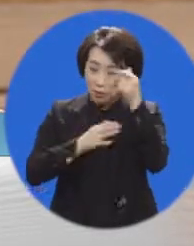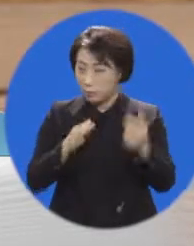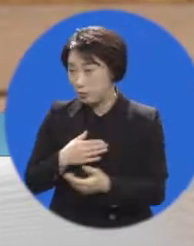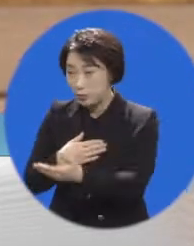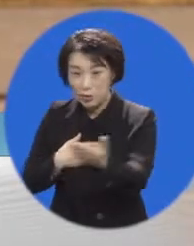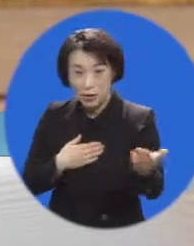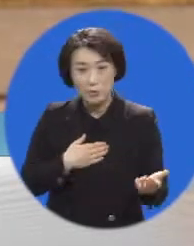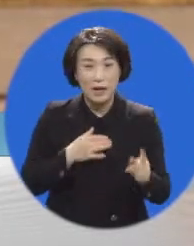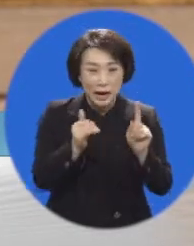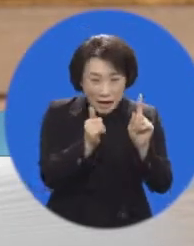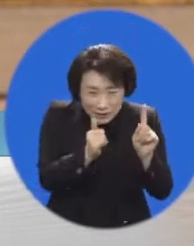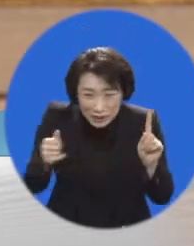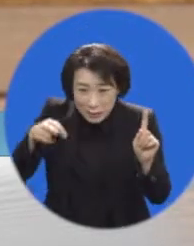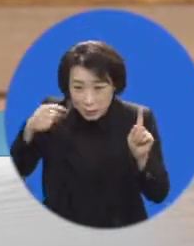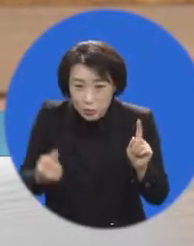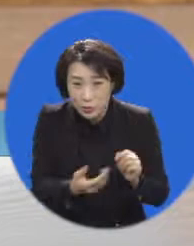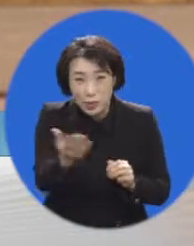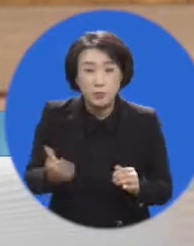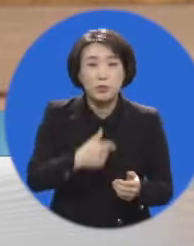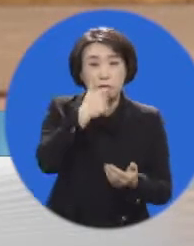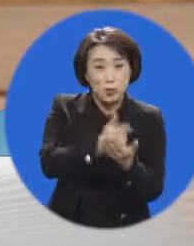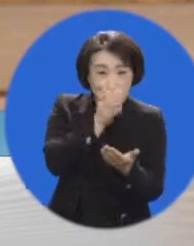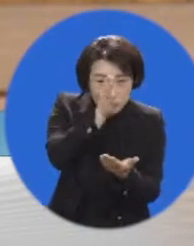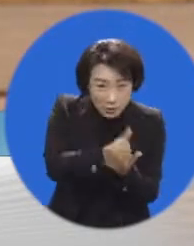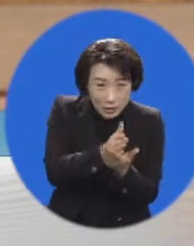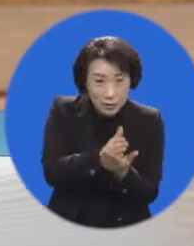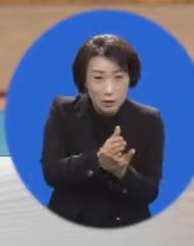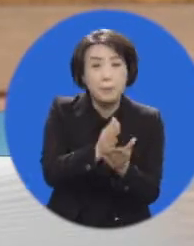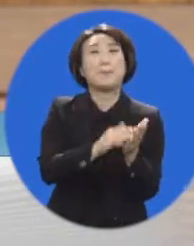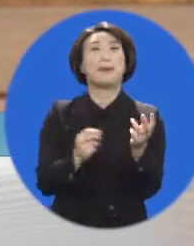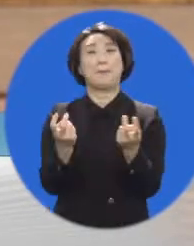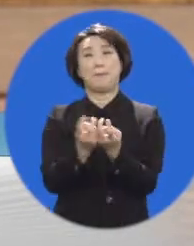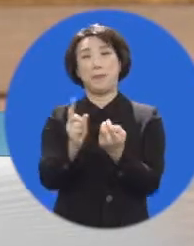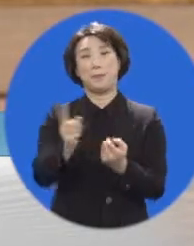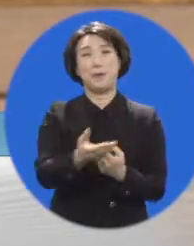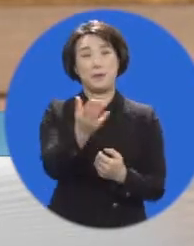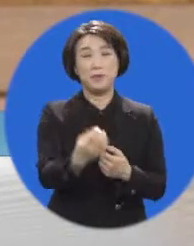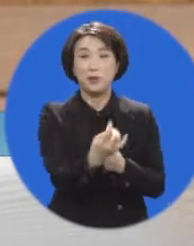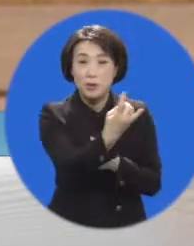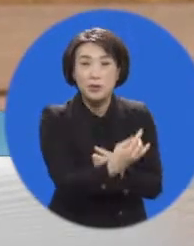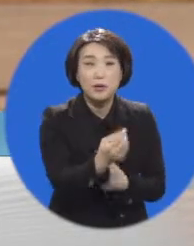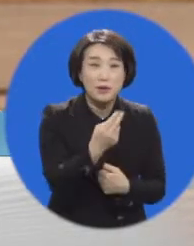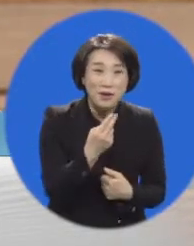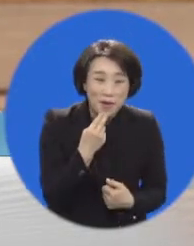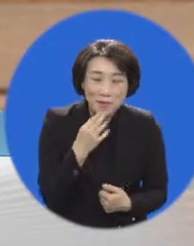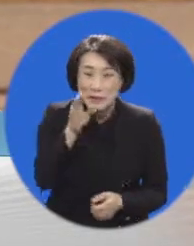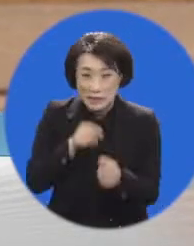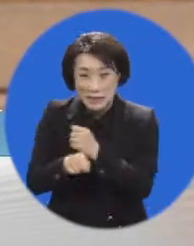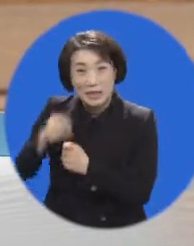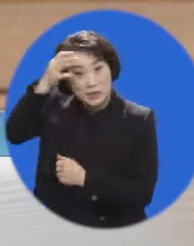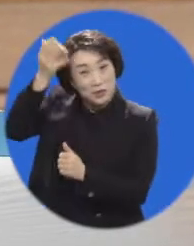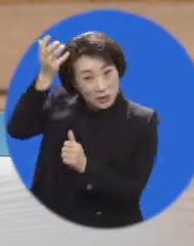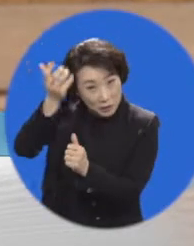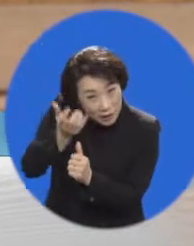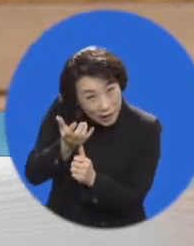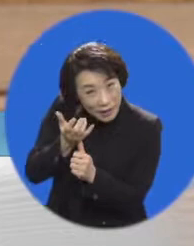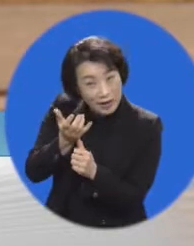성도들은 한 사람도 속지 않는 비결은 속이지 않는 진리의 성령인 내